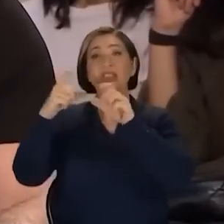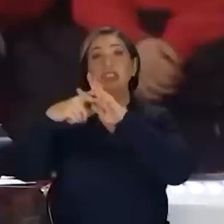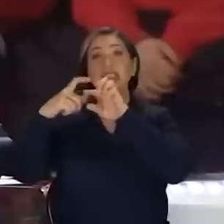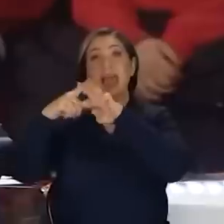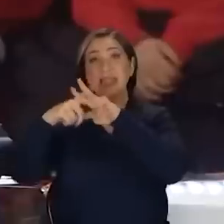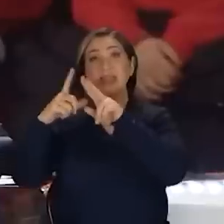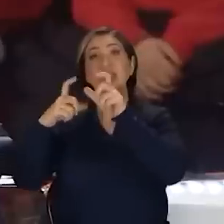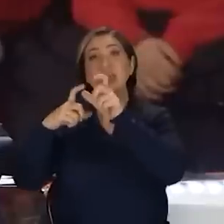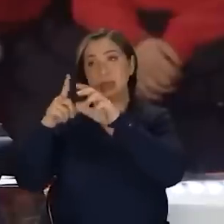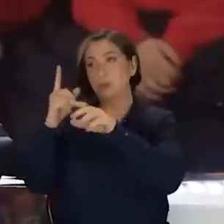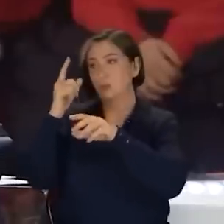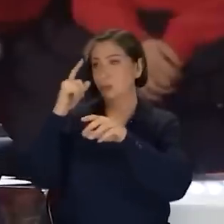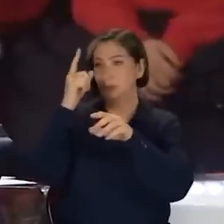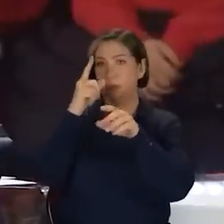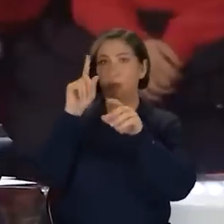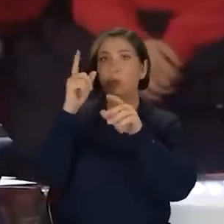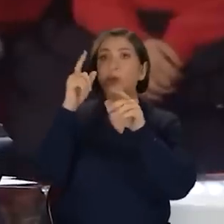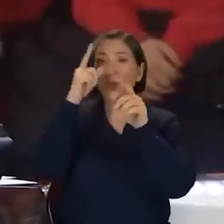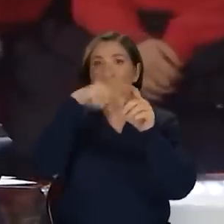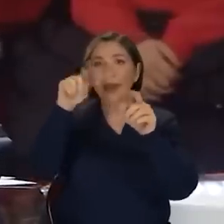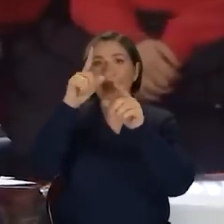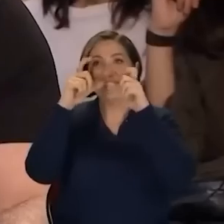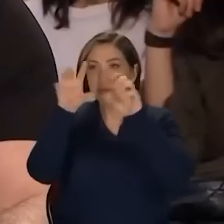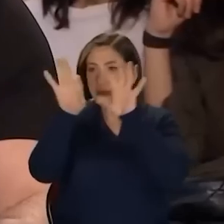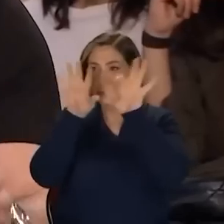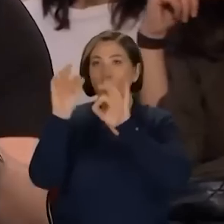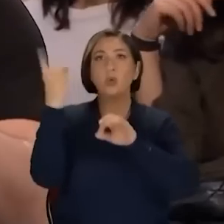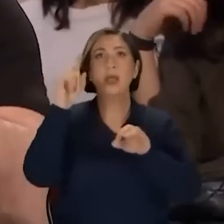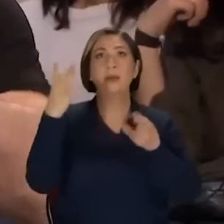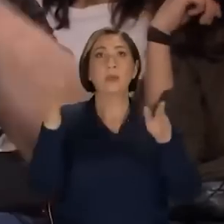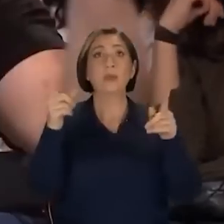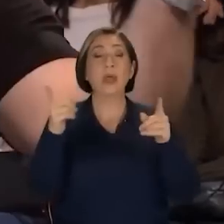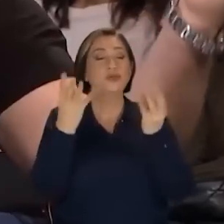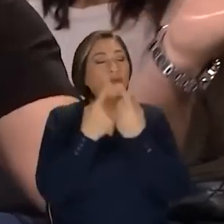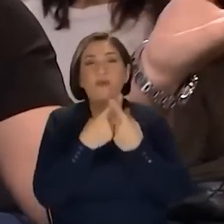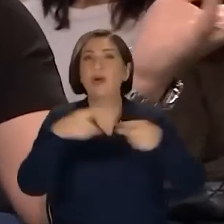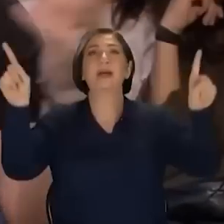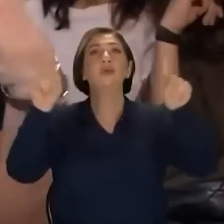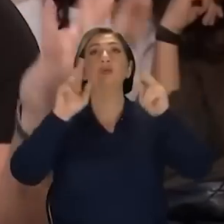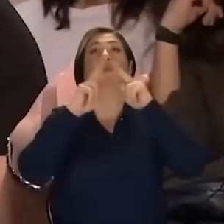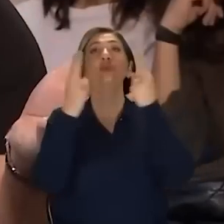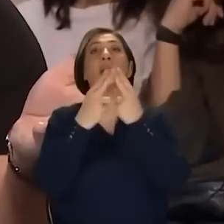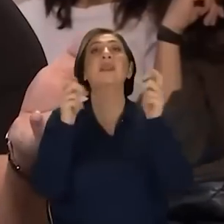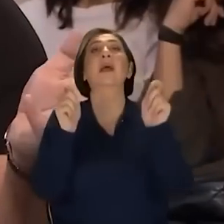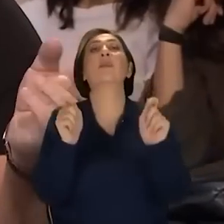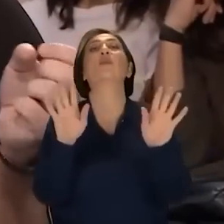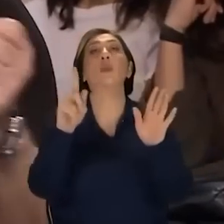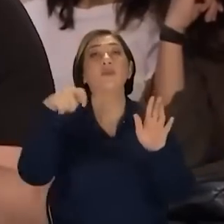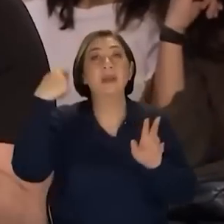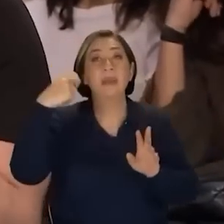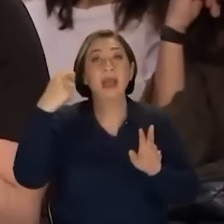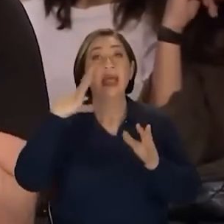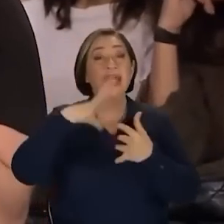yönetmeni Yani bunlar böyle bambaşka dünyalarda üretilmiyor bu filmler